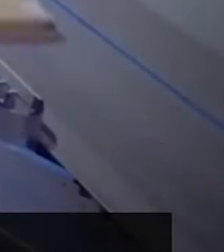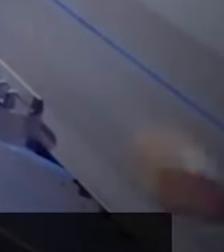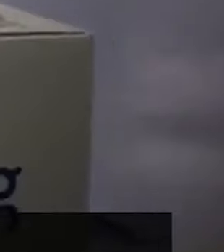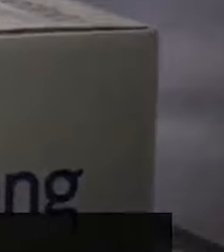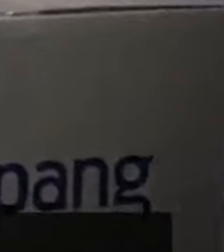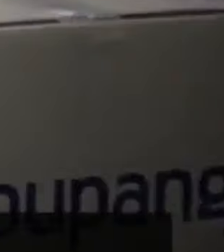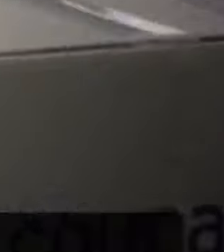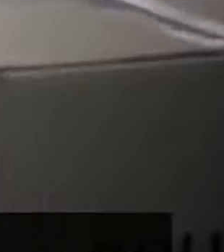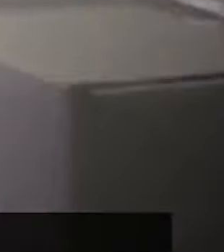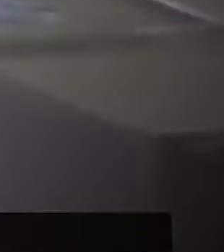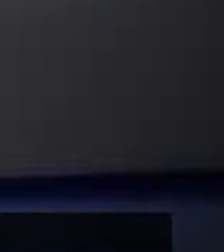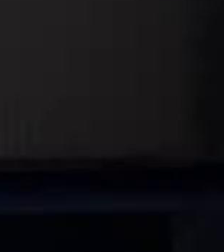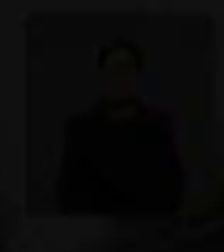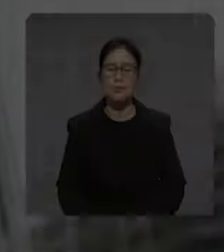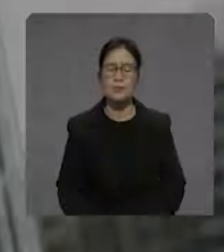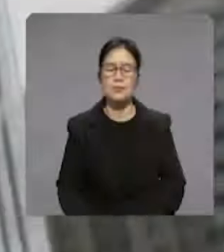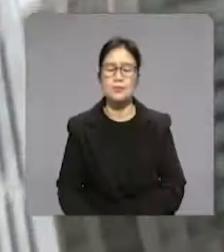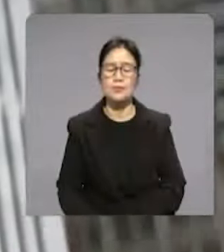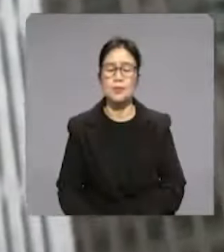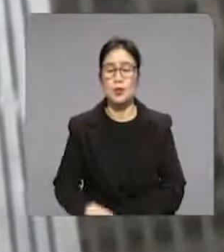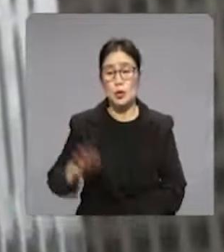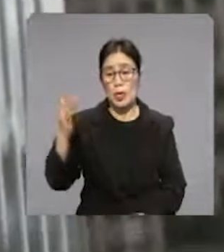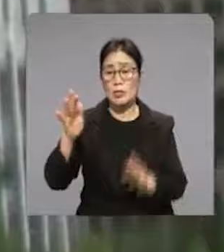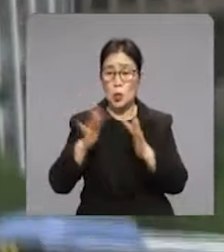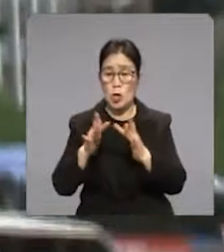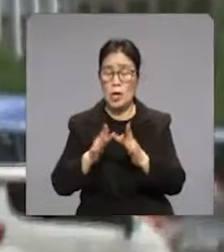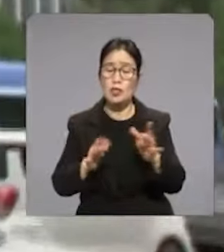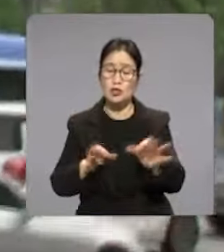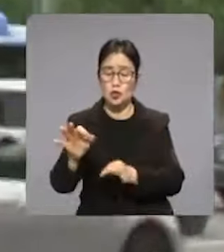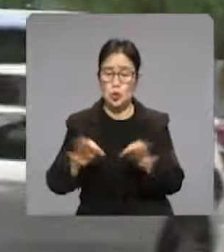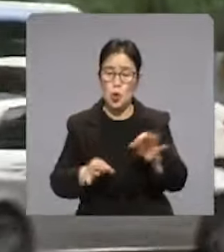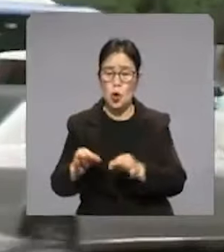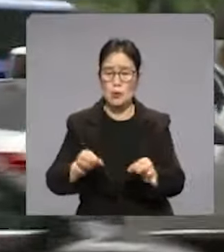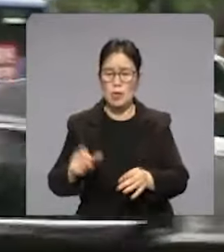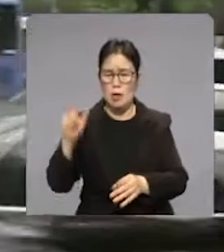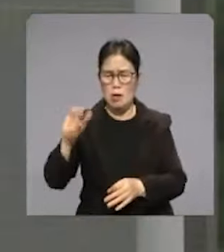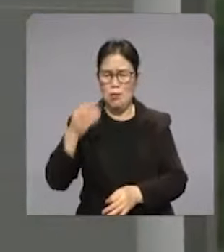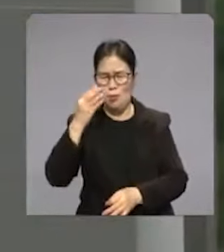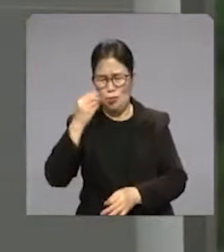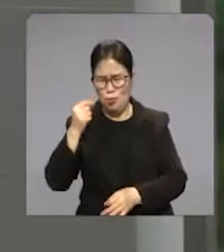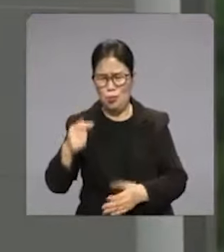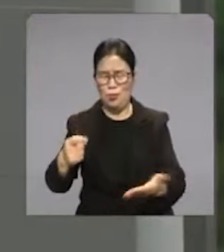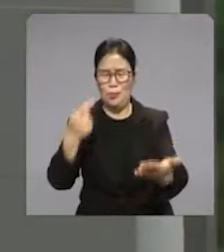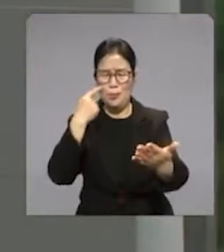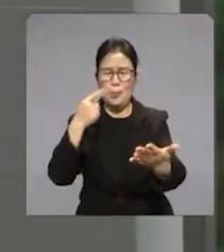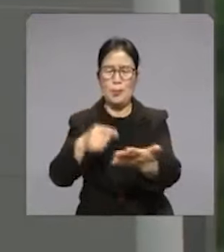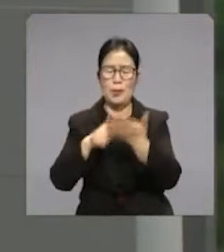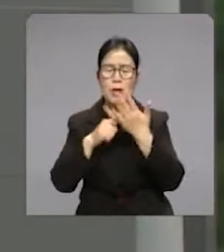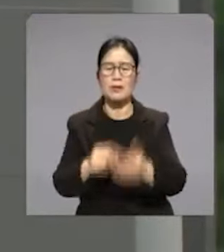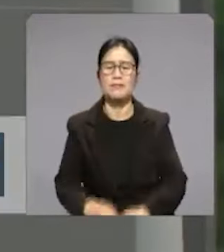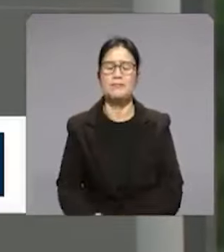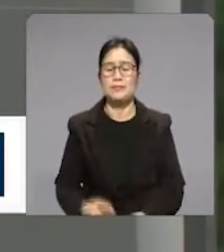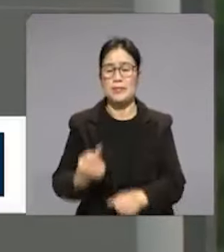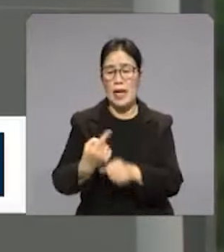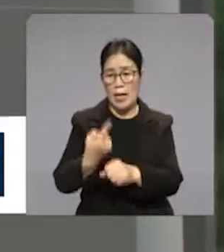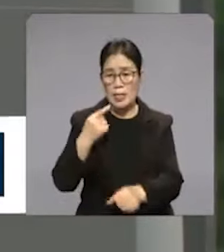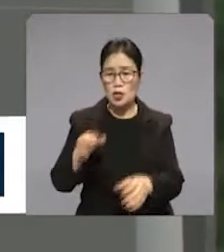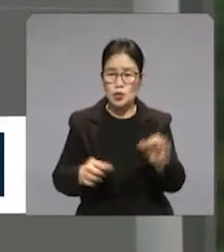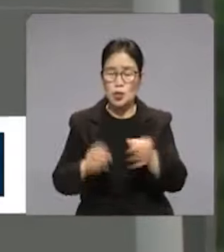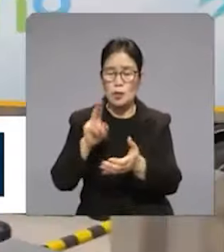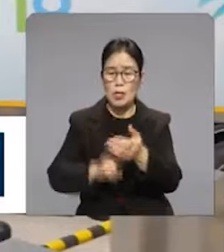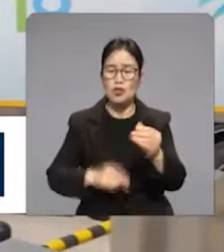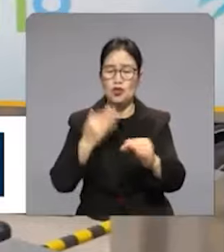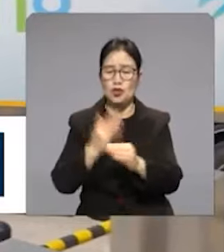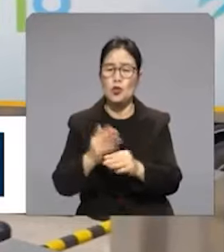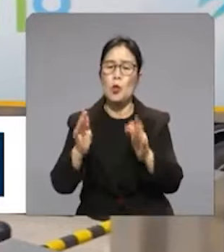등으로 실적 개선에 나서고 있습니다. 최근 온라인 유통업체의 강세가 한층 두드러지고 있습니다. 작년 유통업체 매출